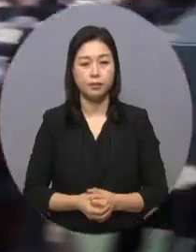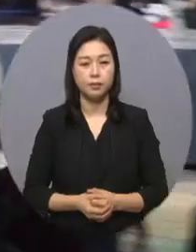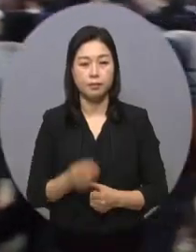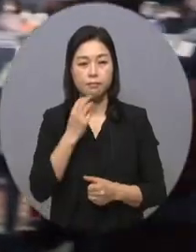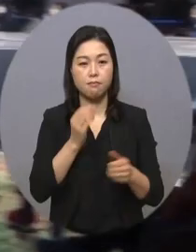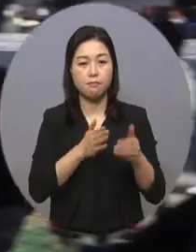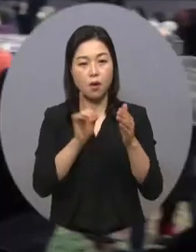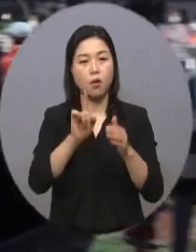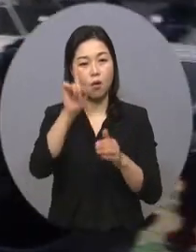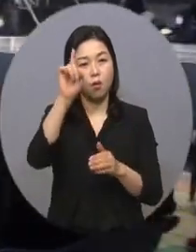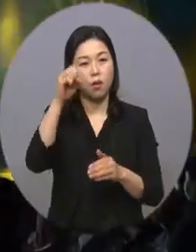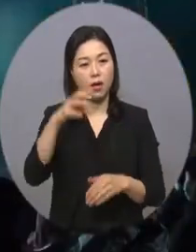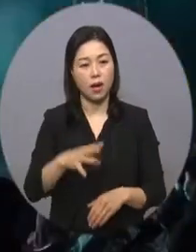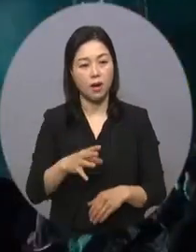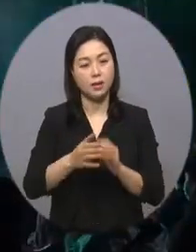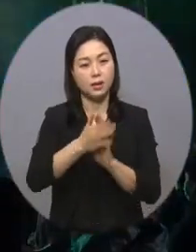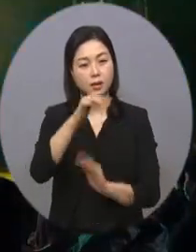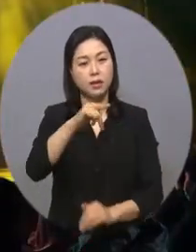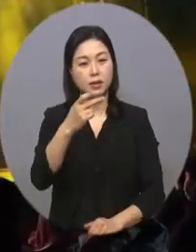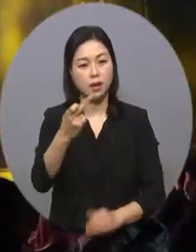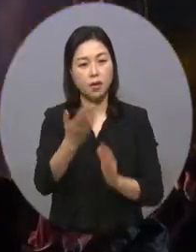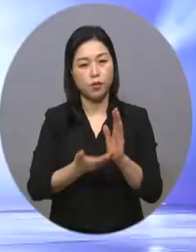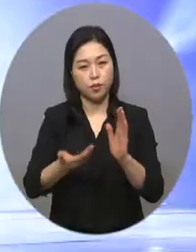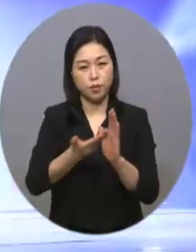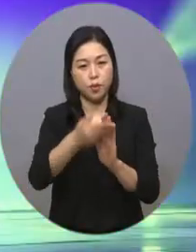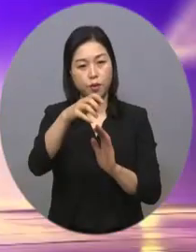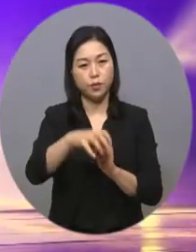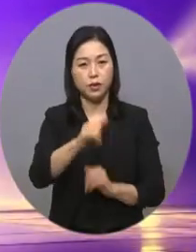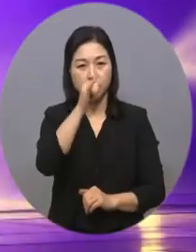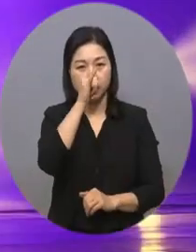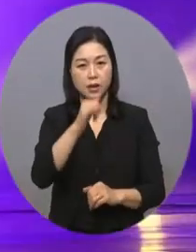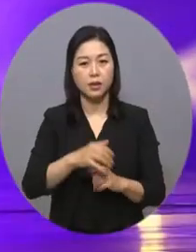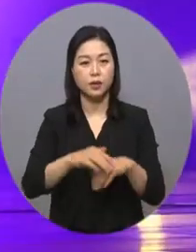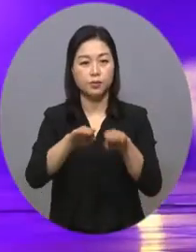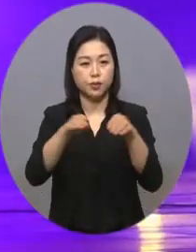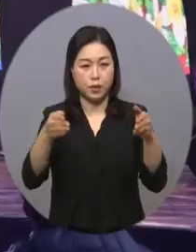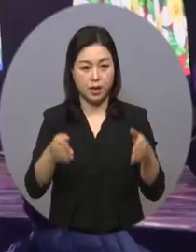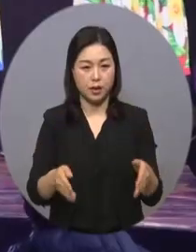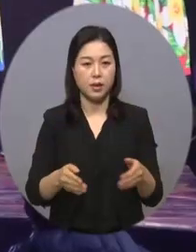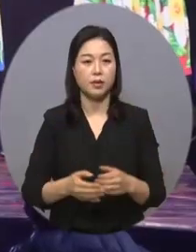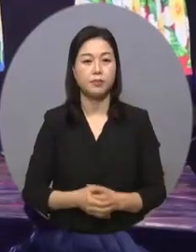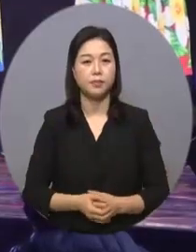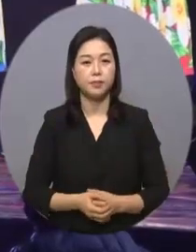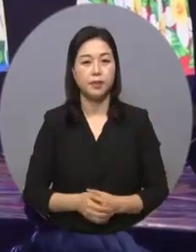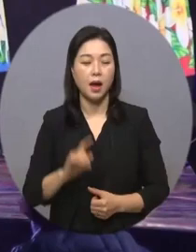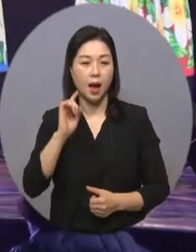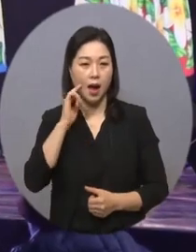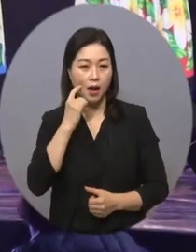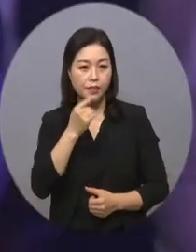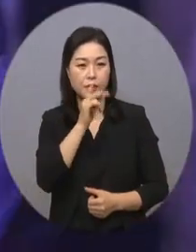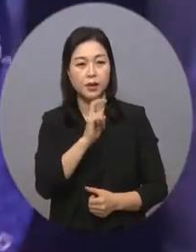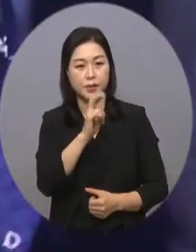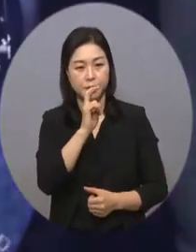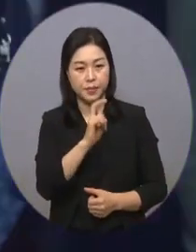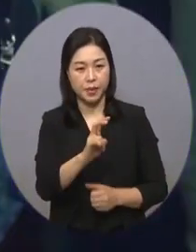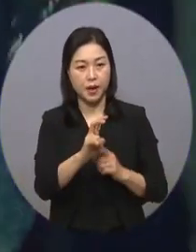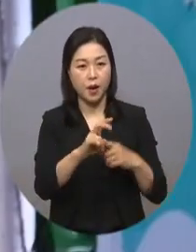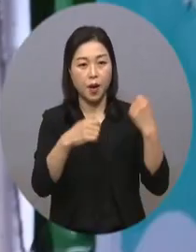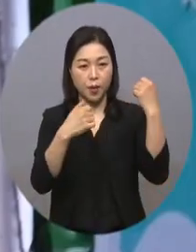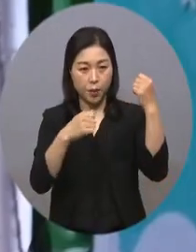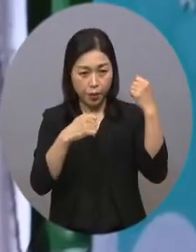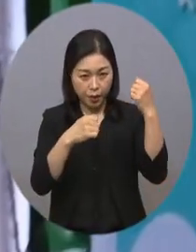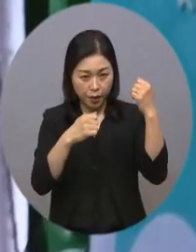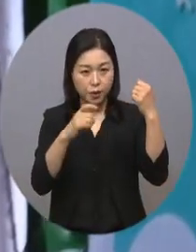경기도 고양시 일산 호수공원 한켠에 마련된 야외 무대. 아름다운 선율에 공연 무대 뒤에